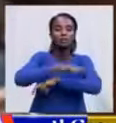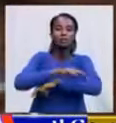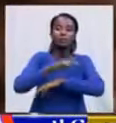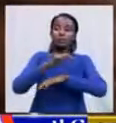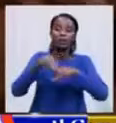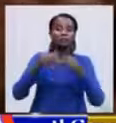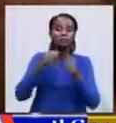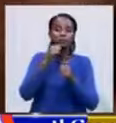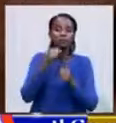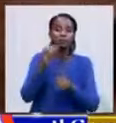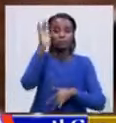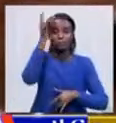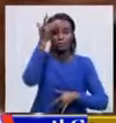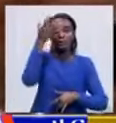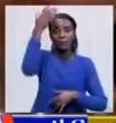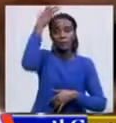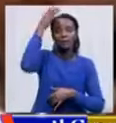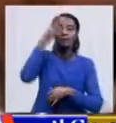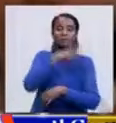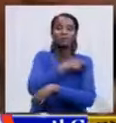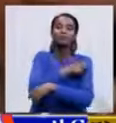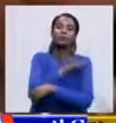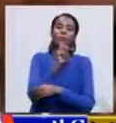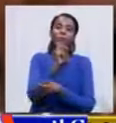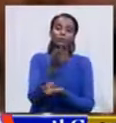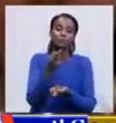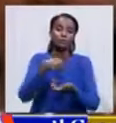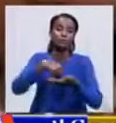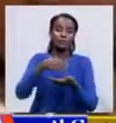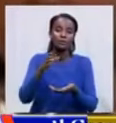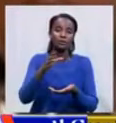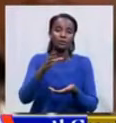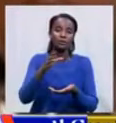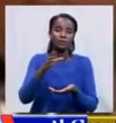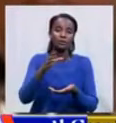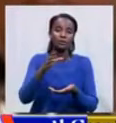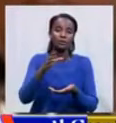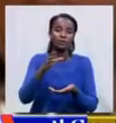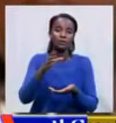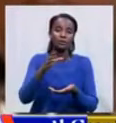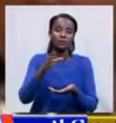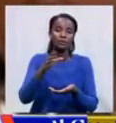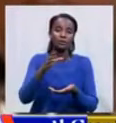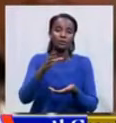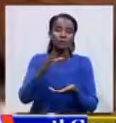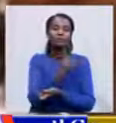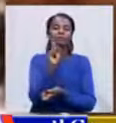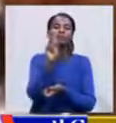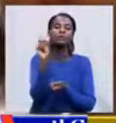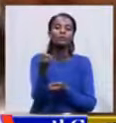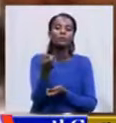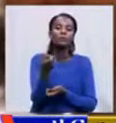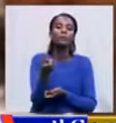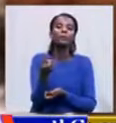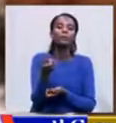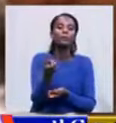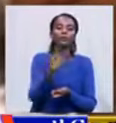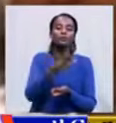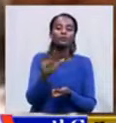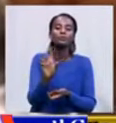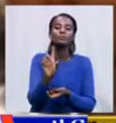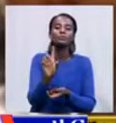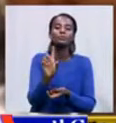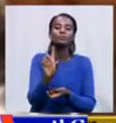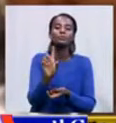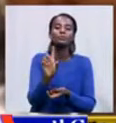አይሰጥም። በሽታውን መንግስት ያሳከመኝ ነው መሞታው። እራብስ ማን ያሳከመኝ? ምን ልሁን? ልጆቼ ምን ላብላ?